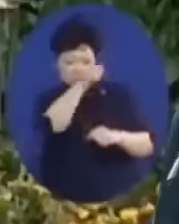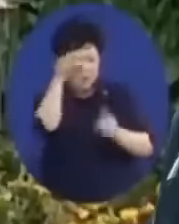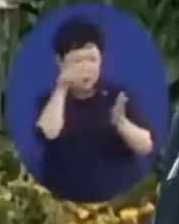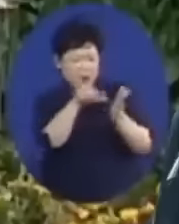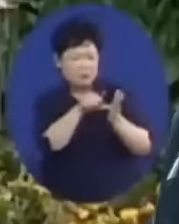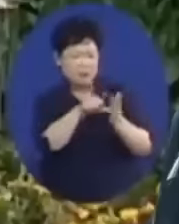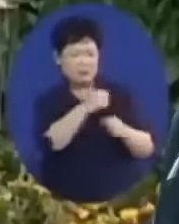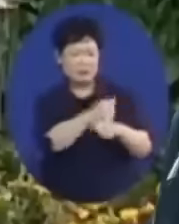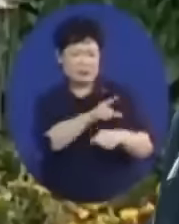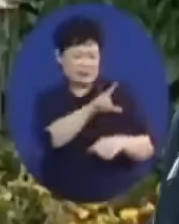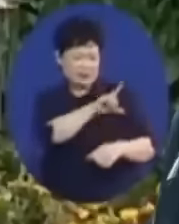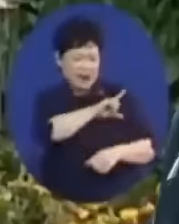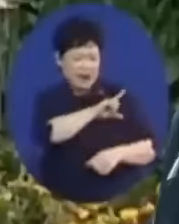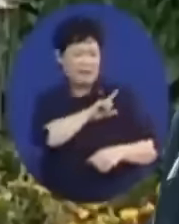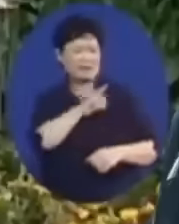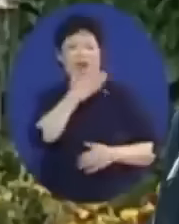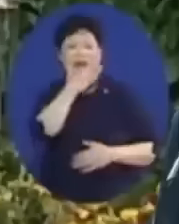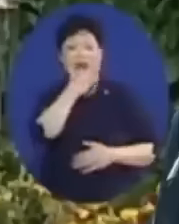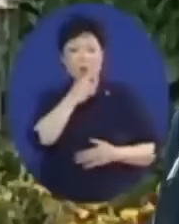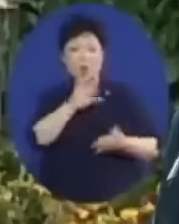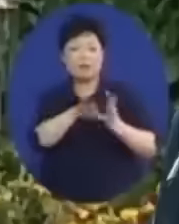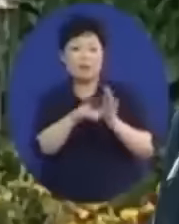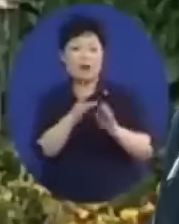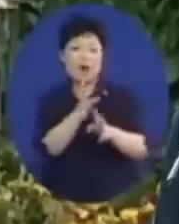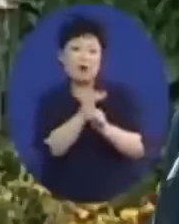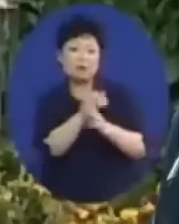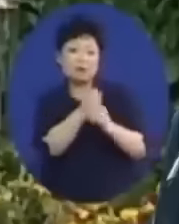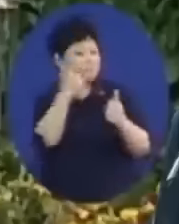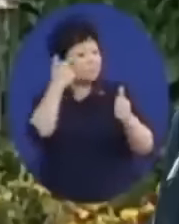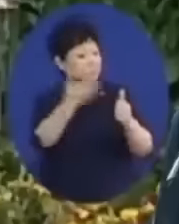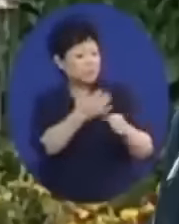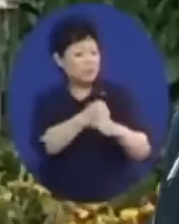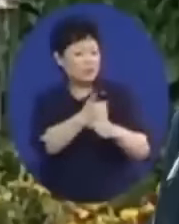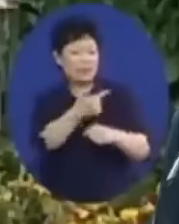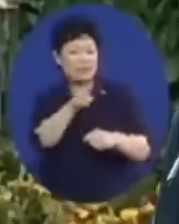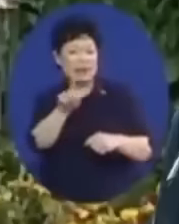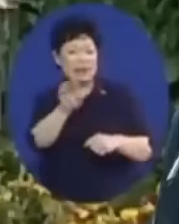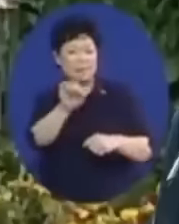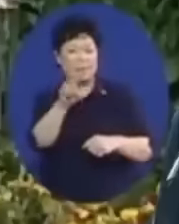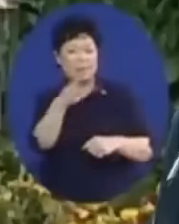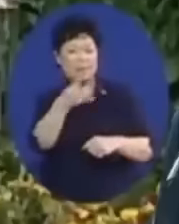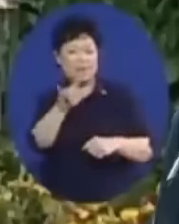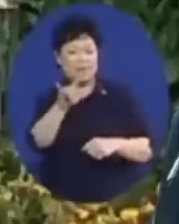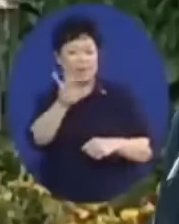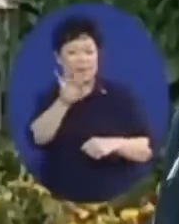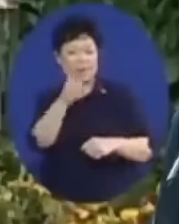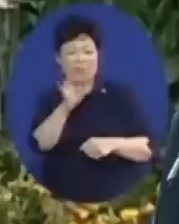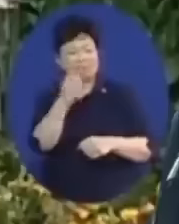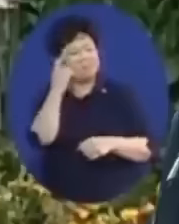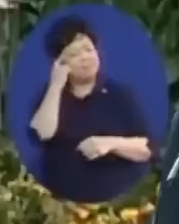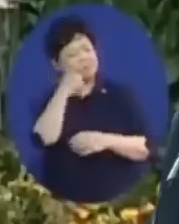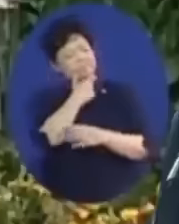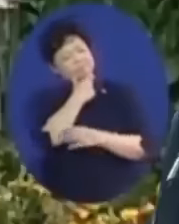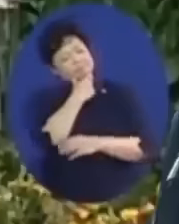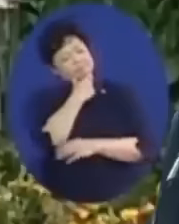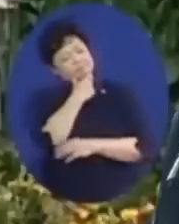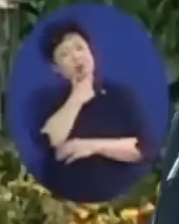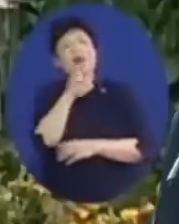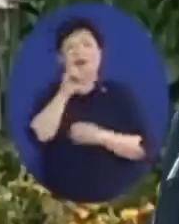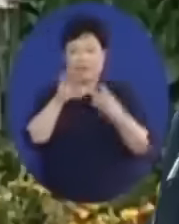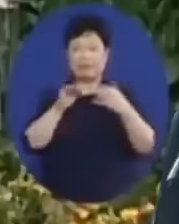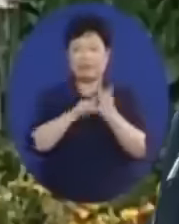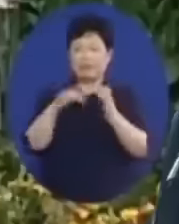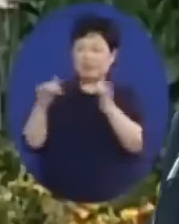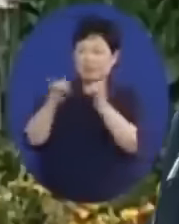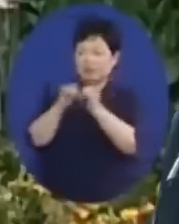한평생에서 가장 행복했던 때가 언제냐 물으니까 나폴레옹은 한창 눈을 감고 회상하더니 이렇게 대답했습니다.